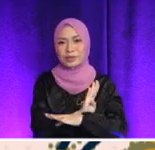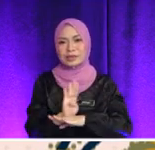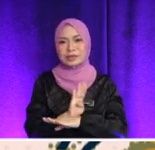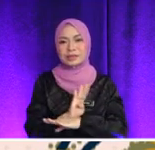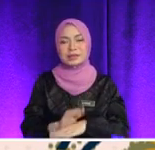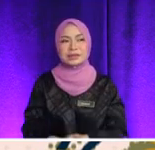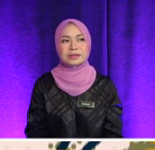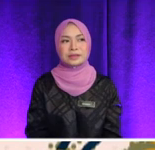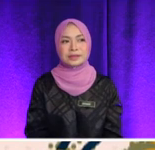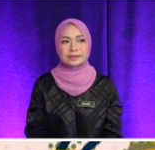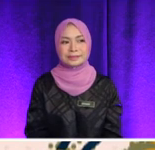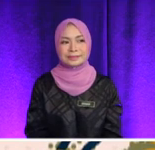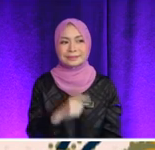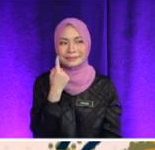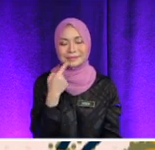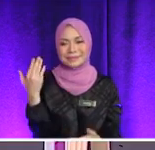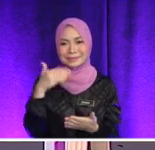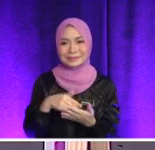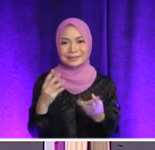terima kasih